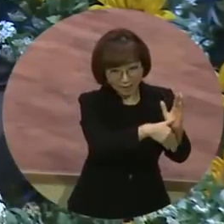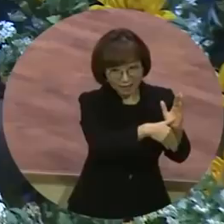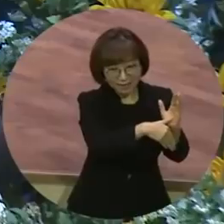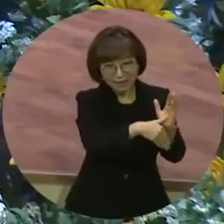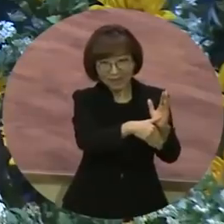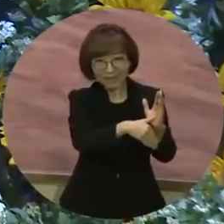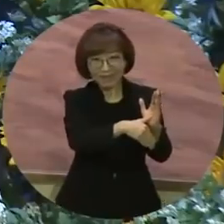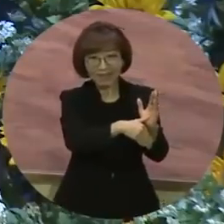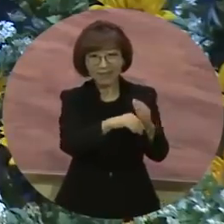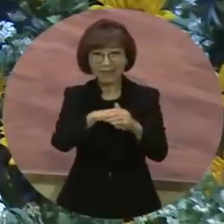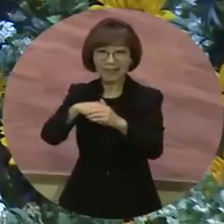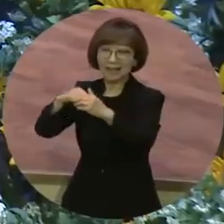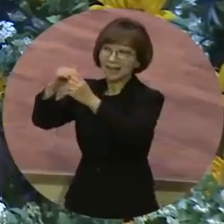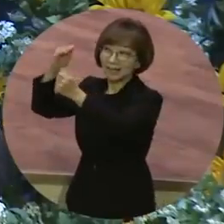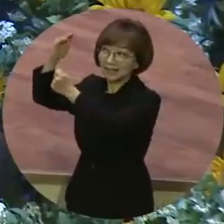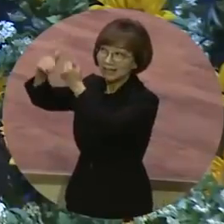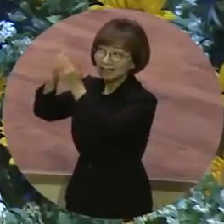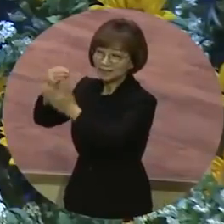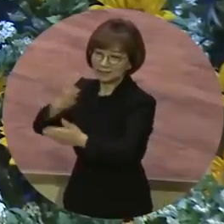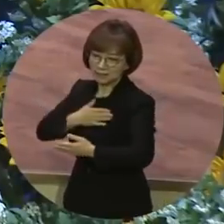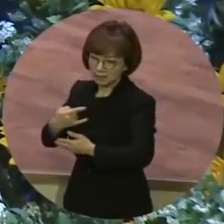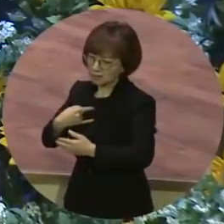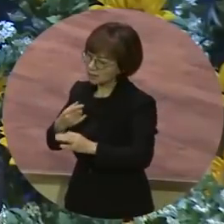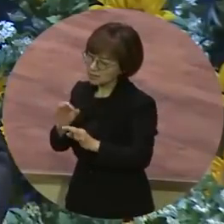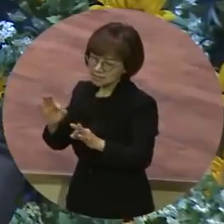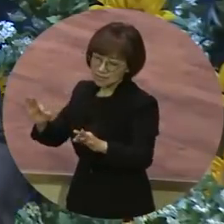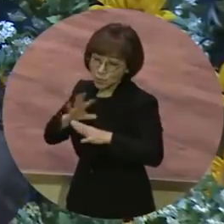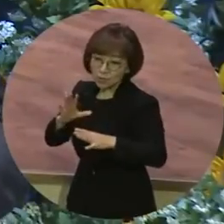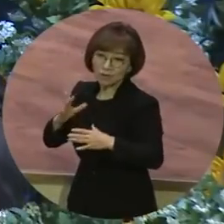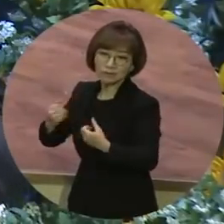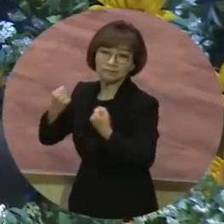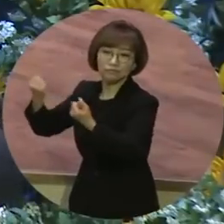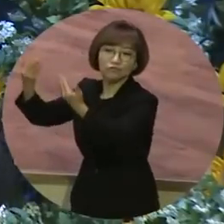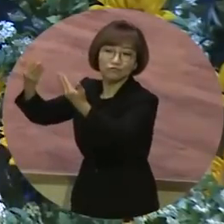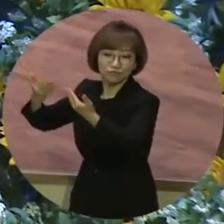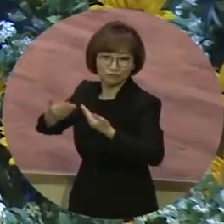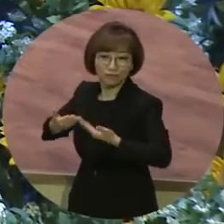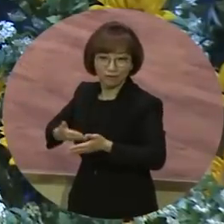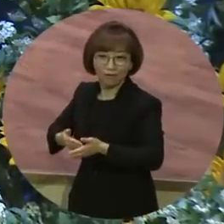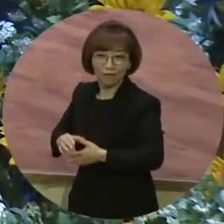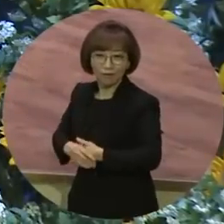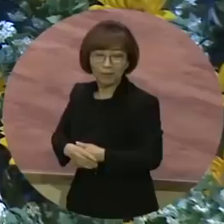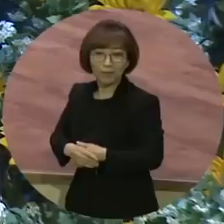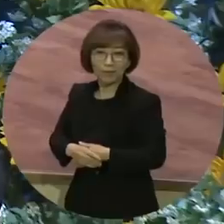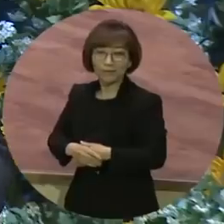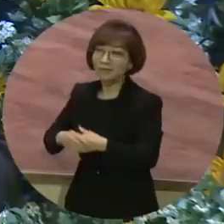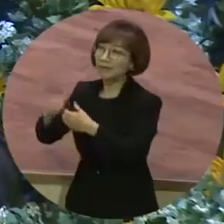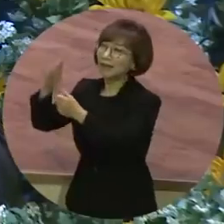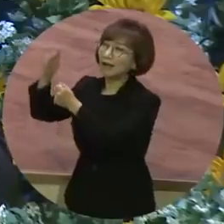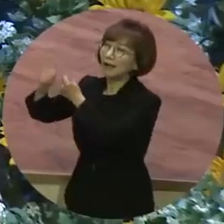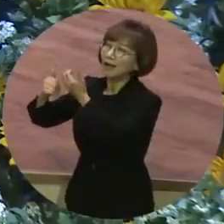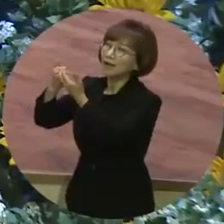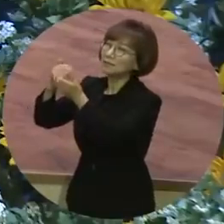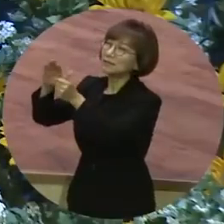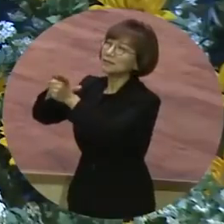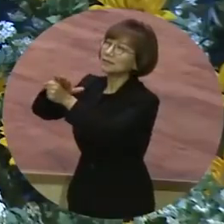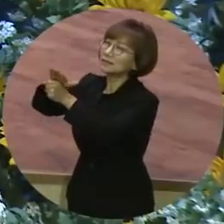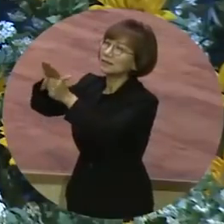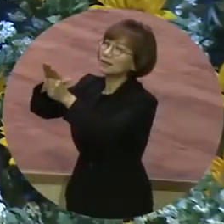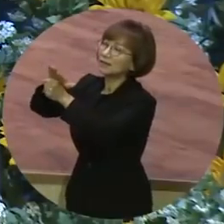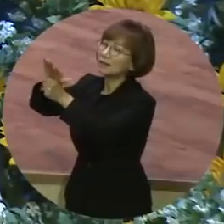내게 놀라운 일을 일으켰어요. 싹 하나님의 사람으로 바꾸기